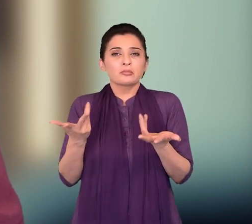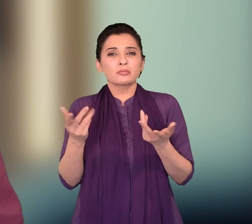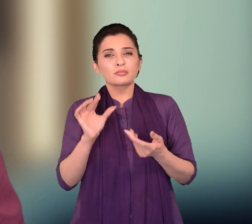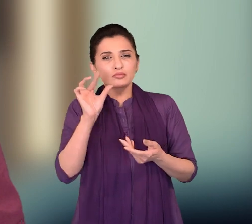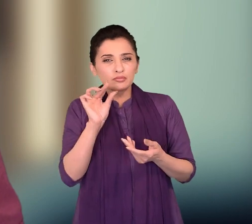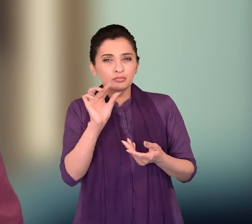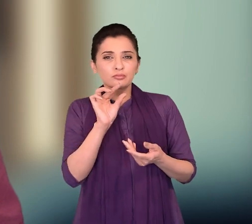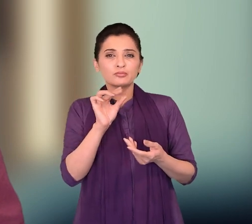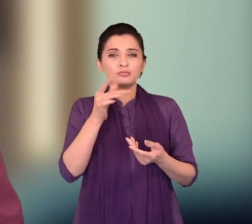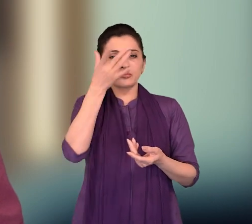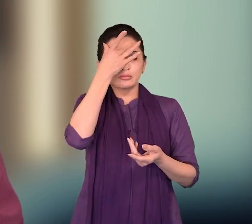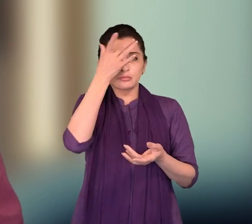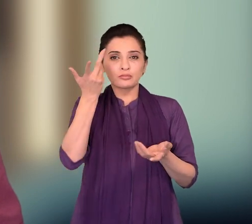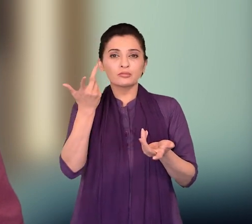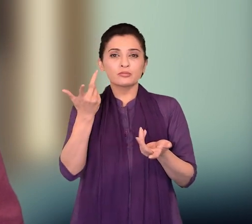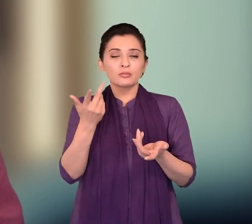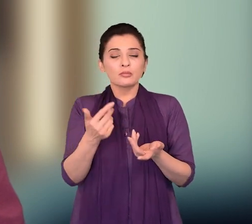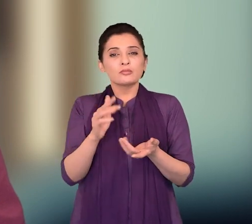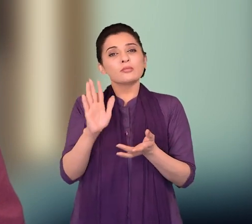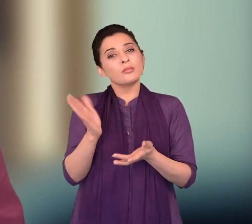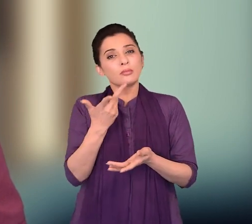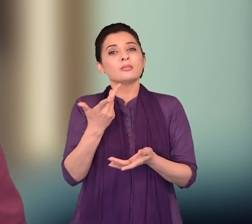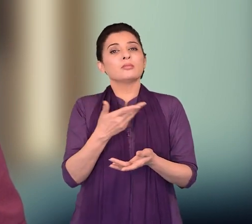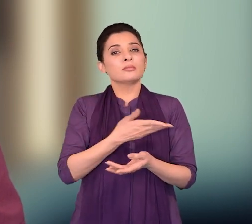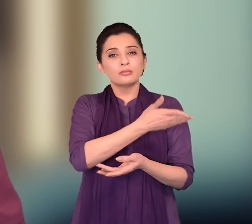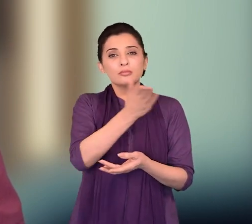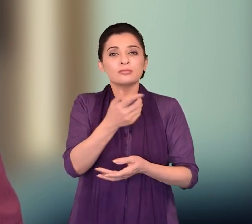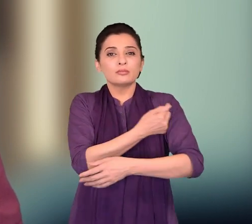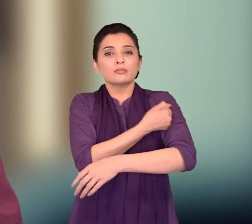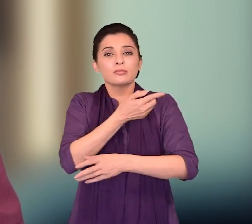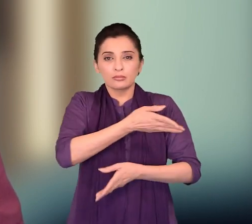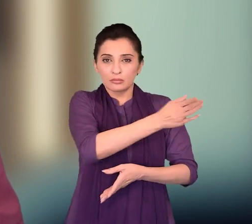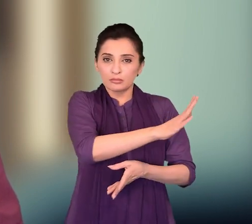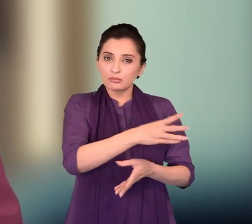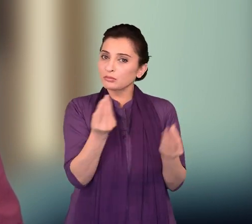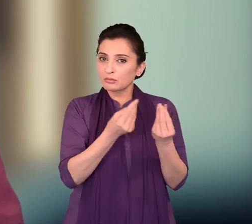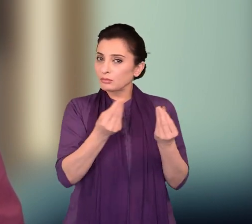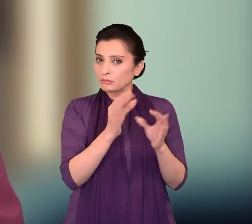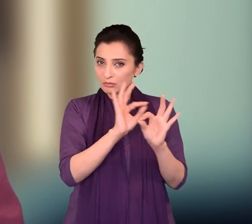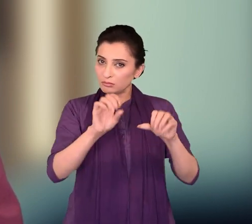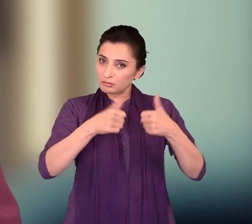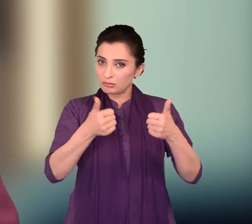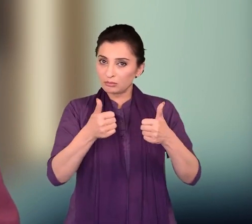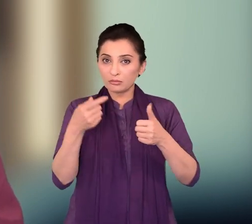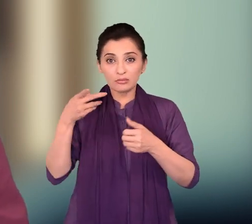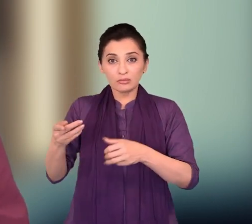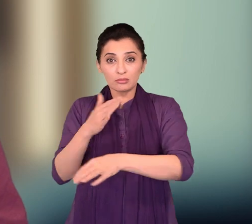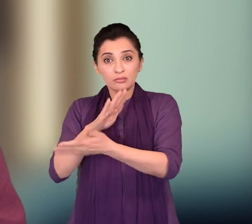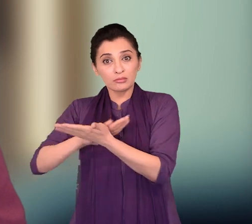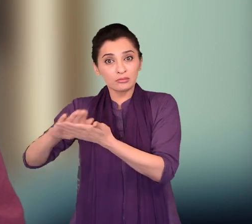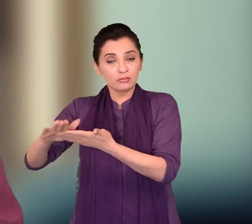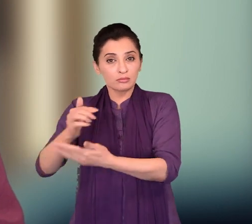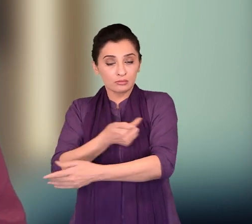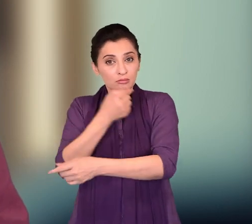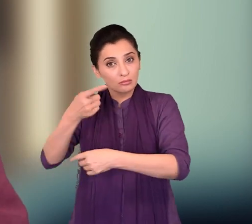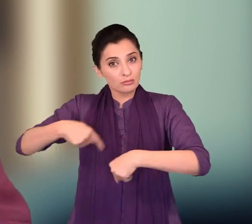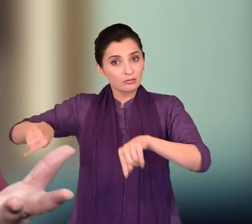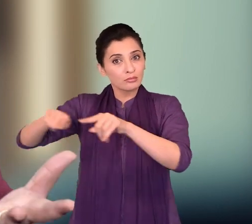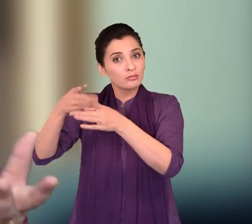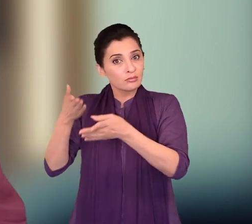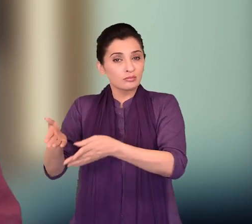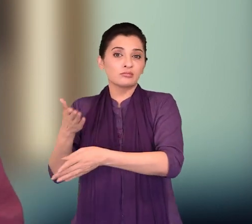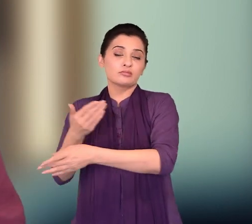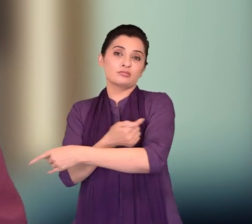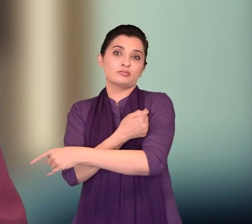سمپل جانڈس یا لیور ریلیٹڈ پرابلمس, جو ایسی چیزیں جو ایک جنرل پریکٹس کی ڈومین میں آتی ہیں, وہ بھی آپ کو اس کے لیے بھی وہاں